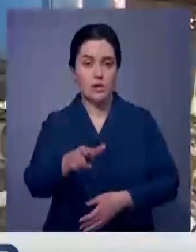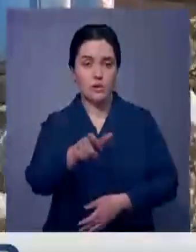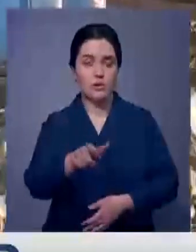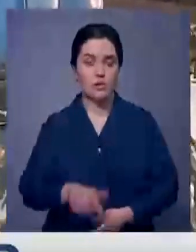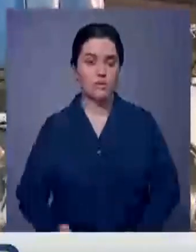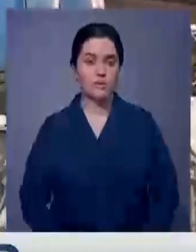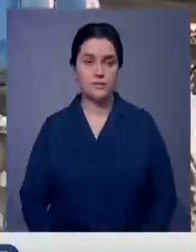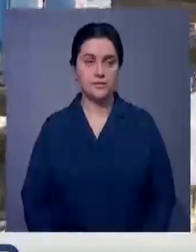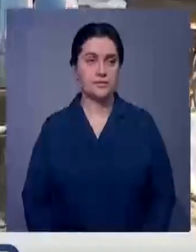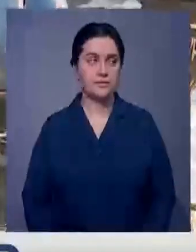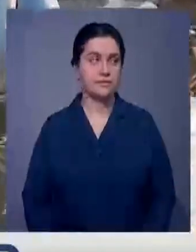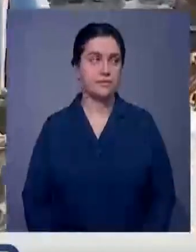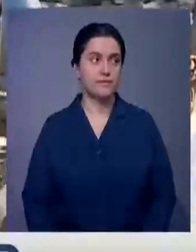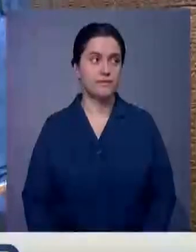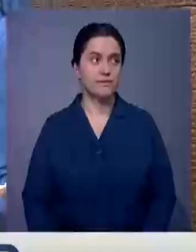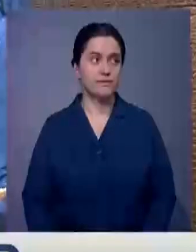центру.